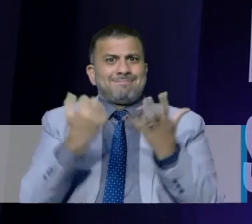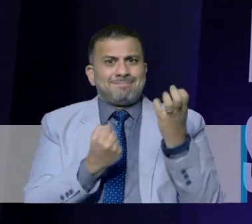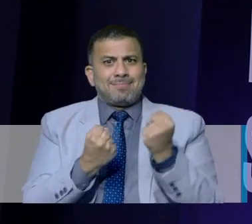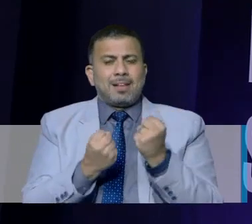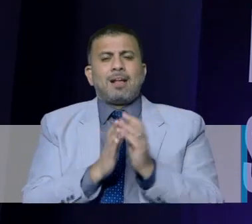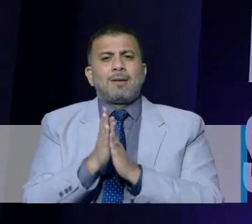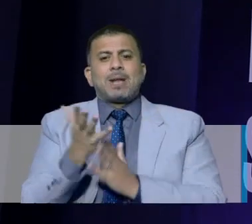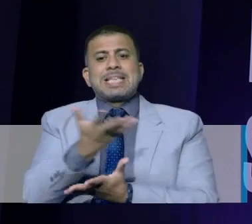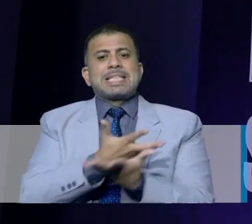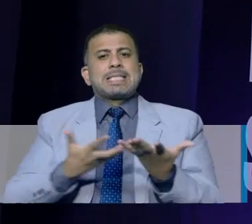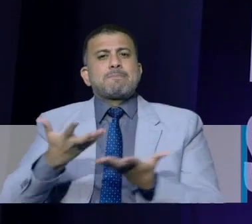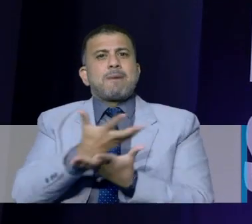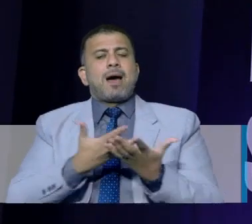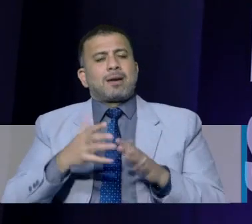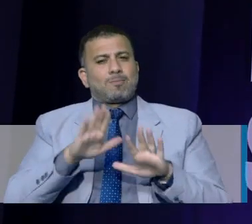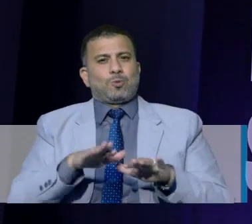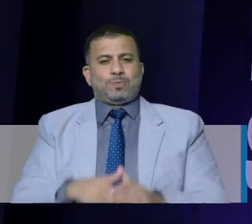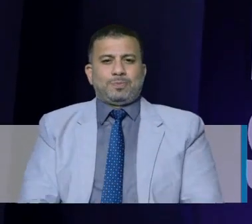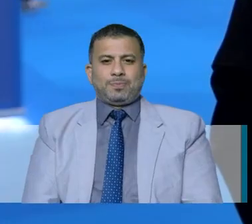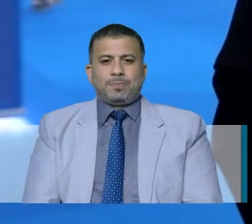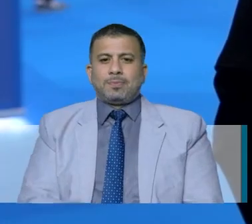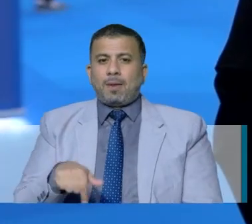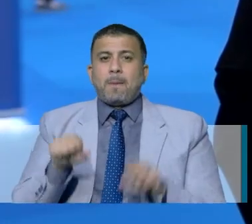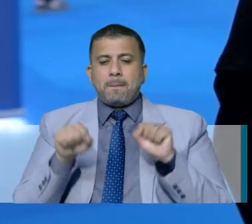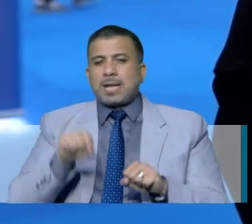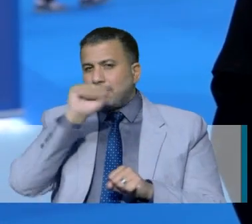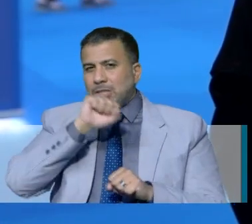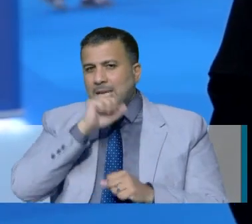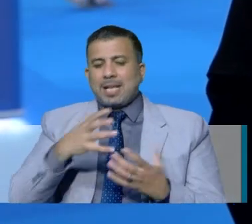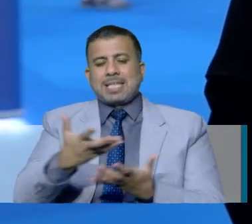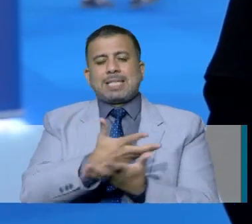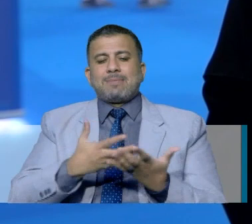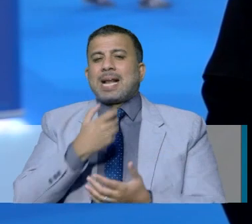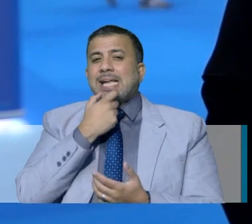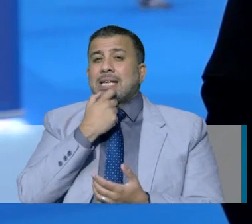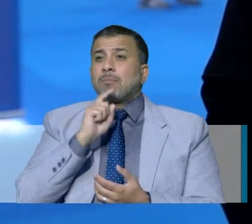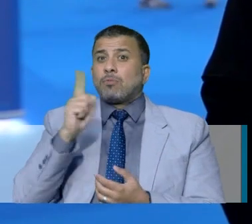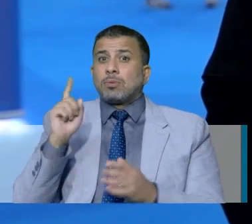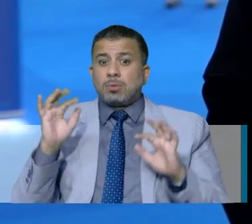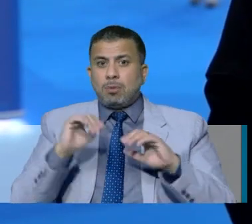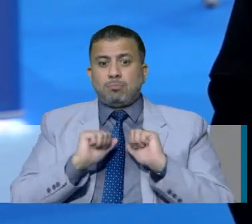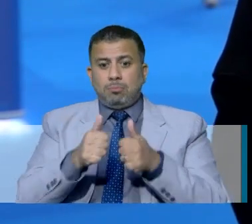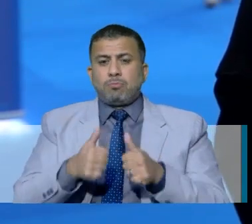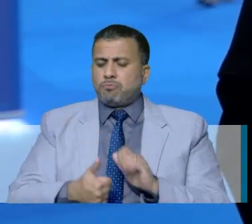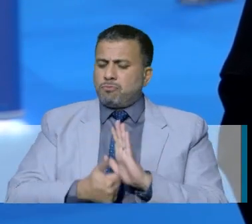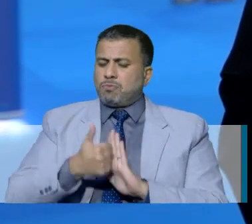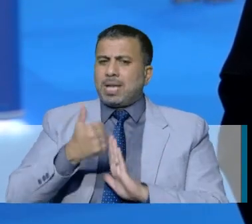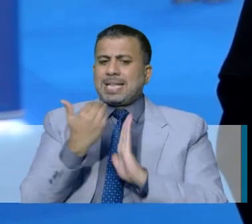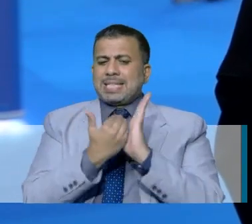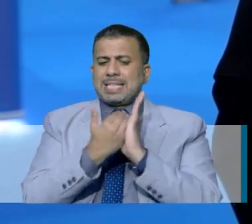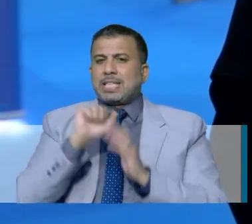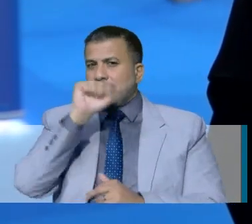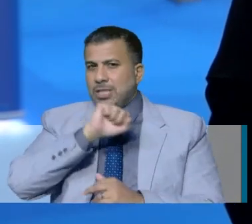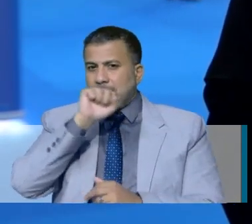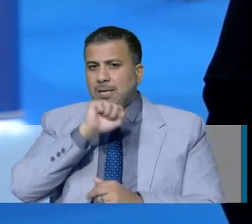وحوافز الاستثمار. يستعرض مكتب الشارقة للاستثمار الأجنبي من خلال مشاركته منجزات اقتصاد إمارة